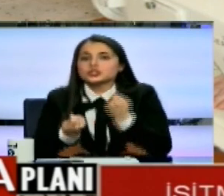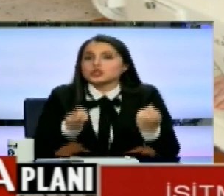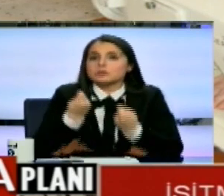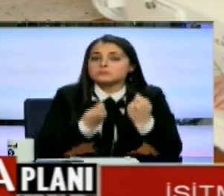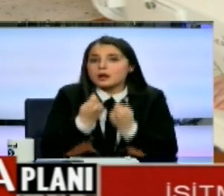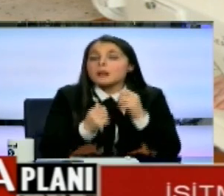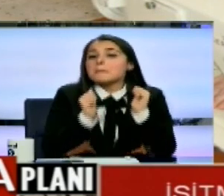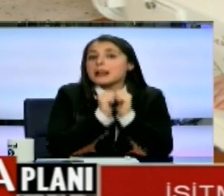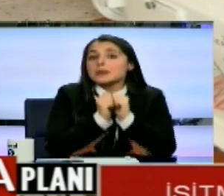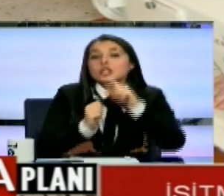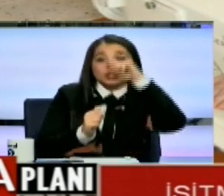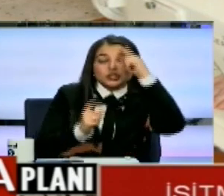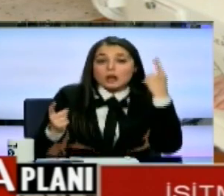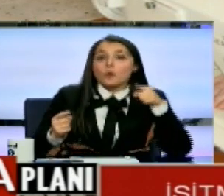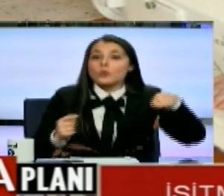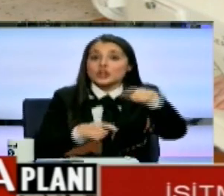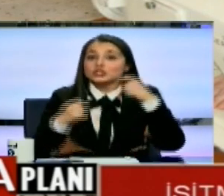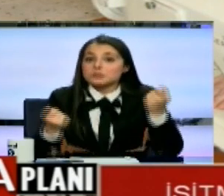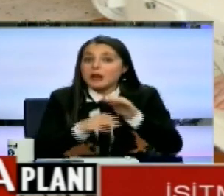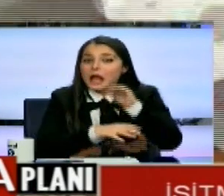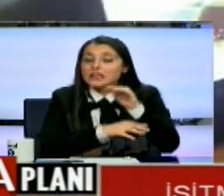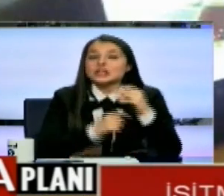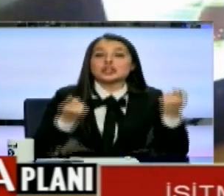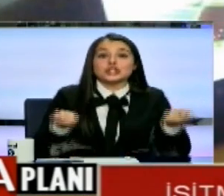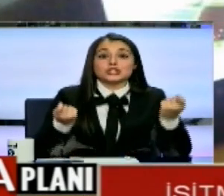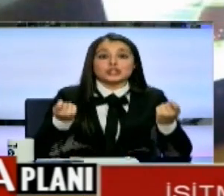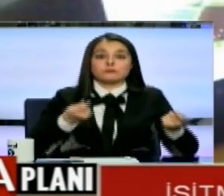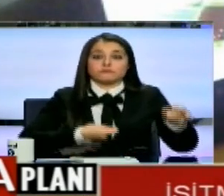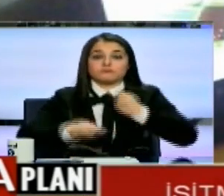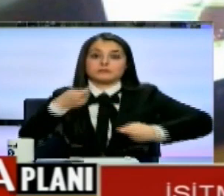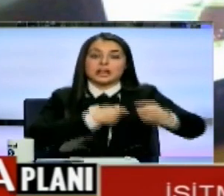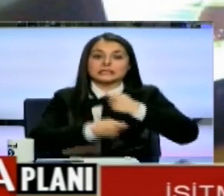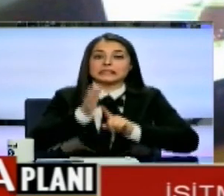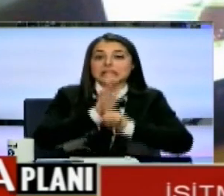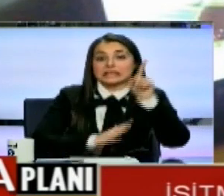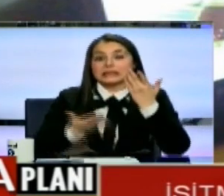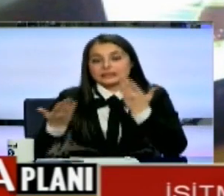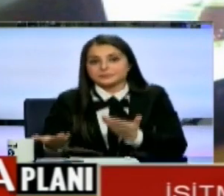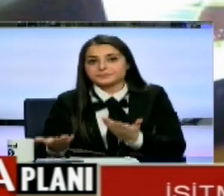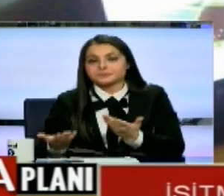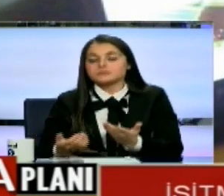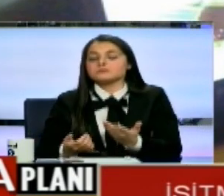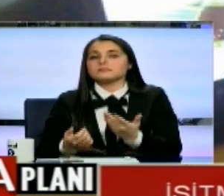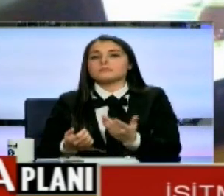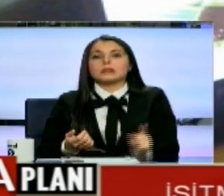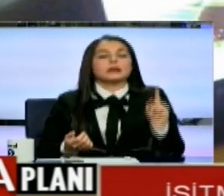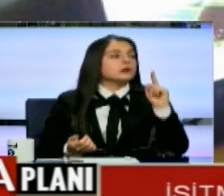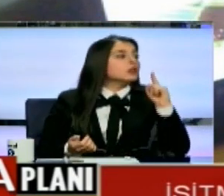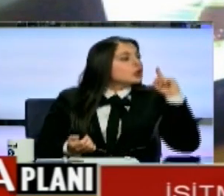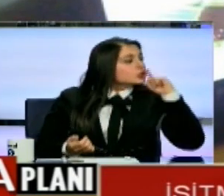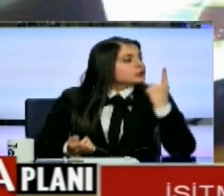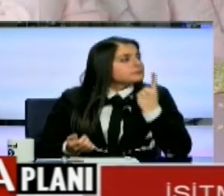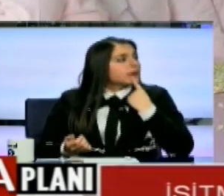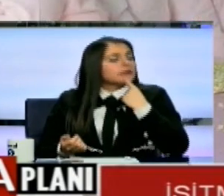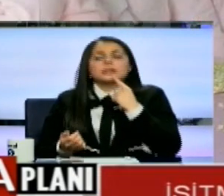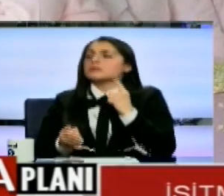çalışmalarla beraber inşallah onlar da hem çalışma hayatına hem de iş dünyasına kazandırırlar. Efendim işitme engellilerin